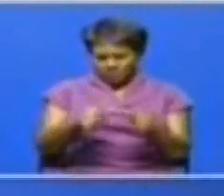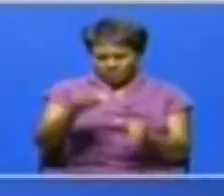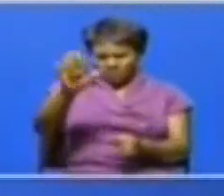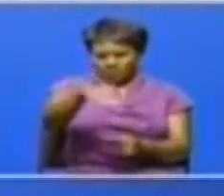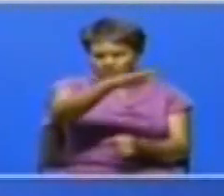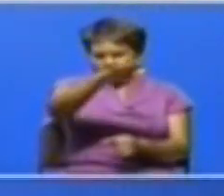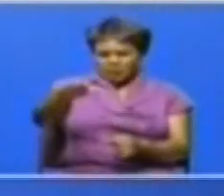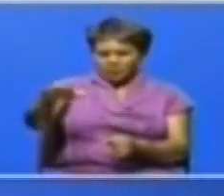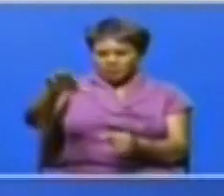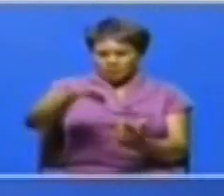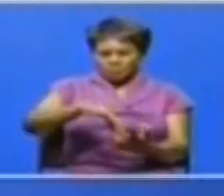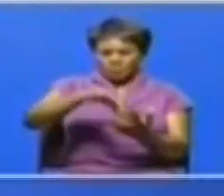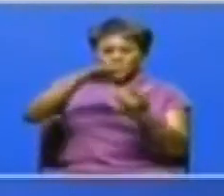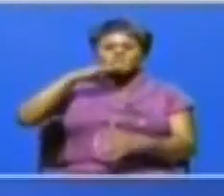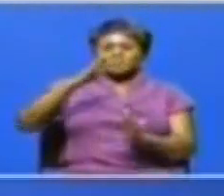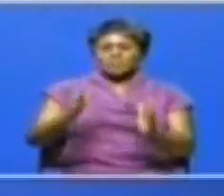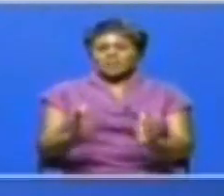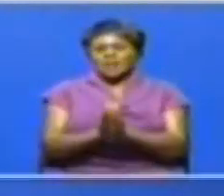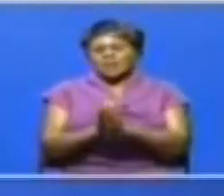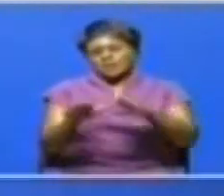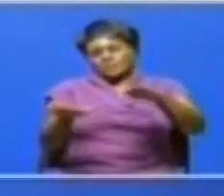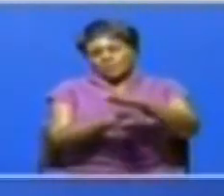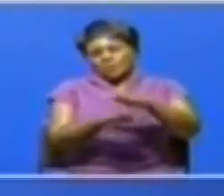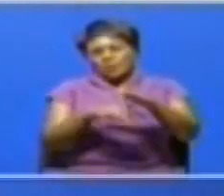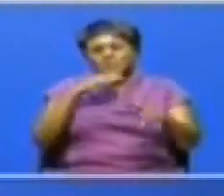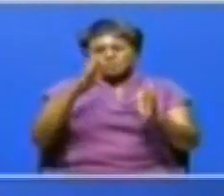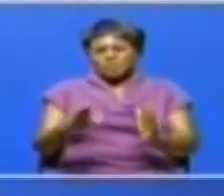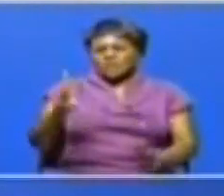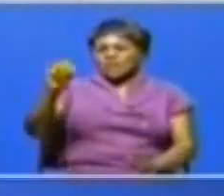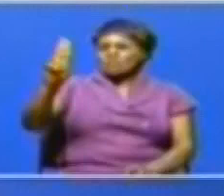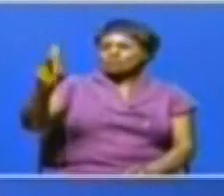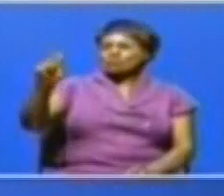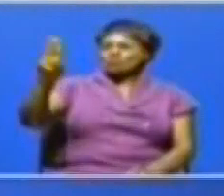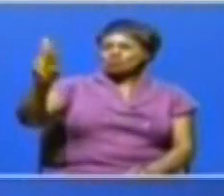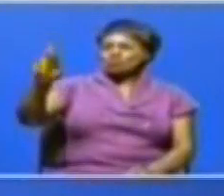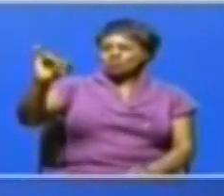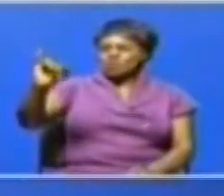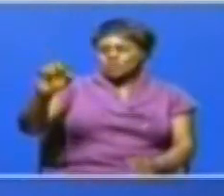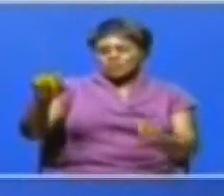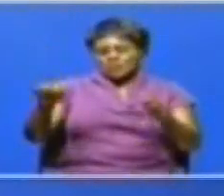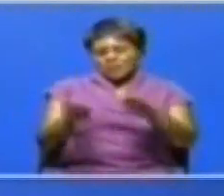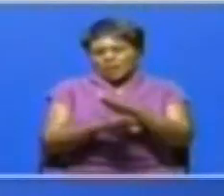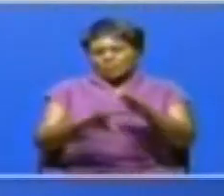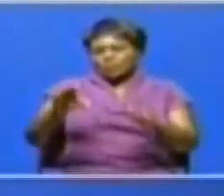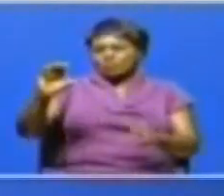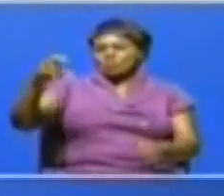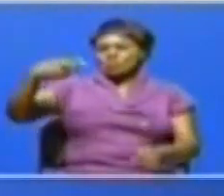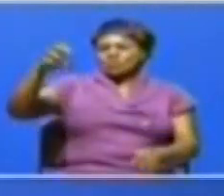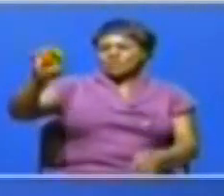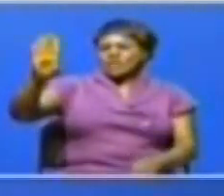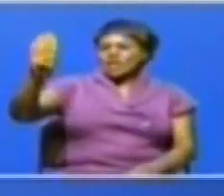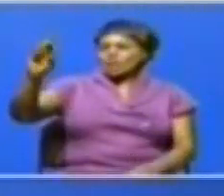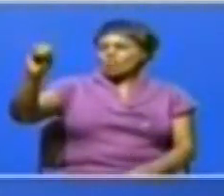la kitaifa limeweza kumchagua spika na naibu spika. Spika akiwa Justin Muturi, naibu wake akiwa Moses Cheb boy kutoka eneo bunge